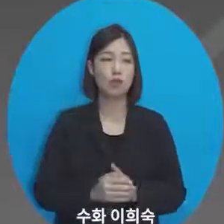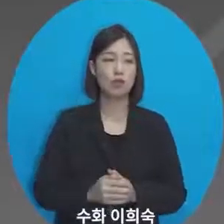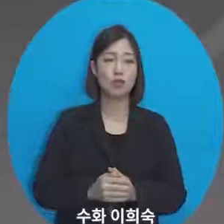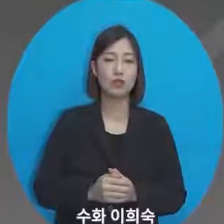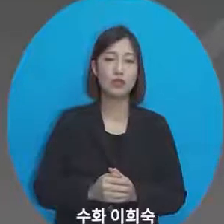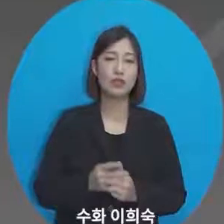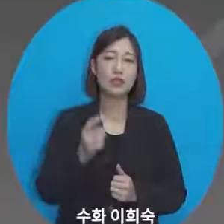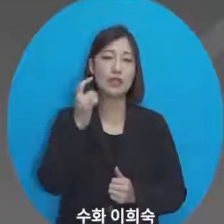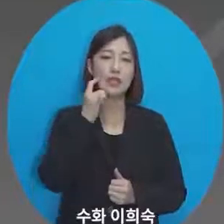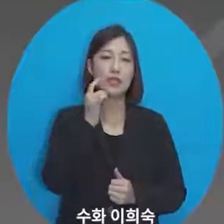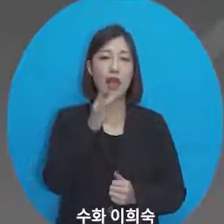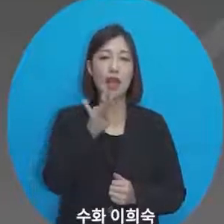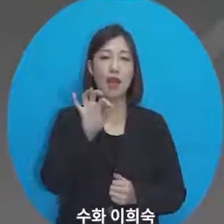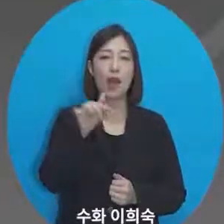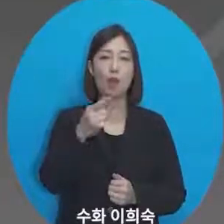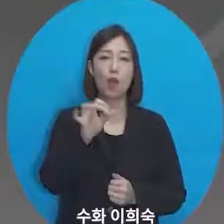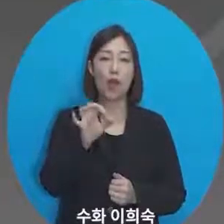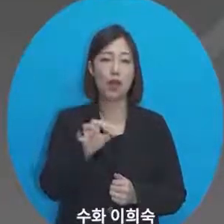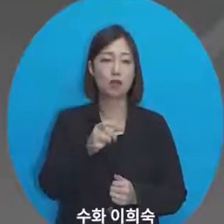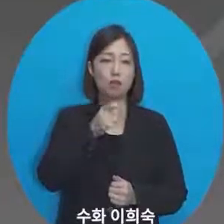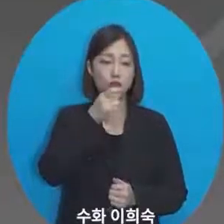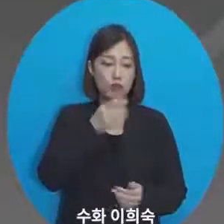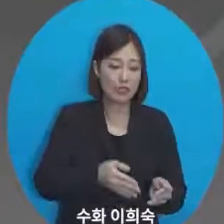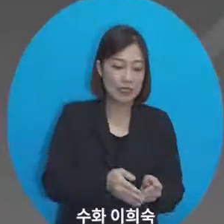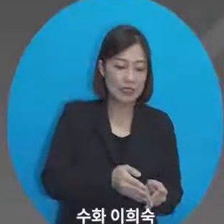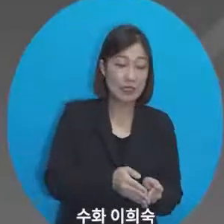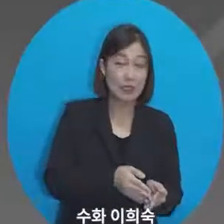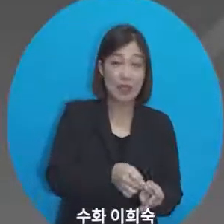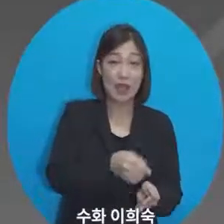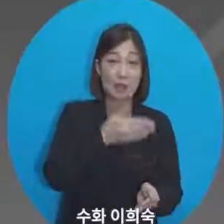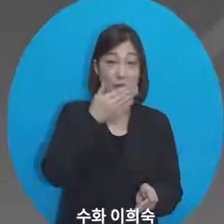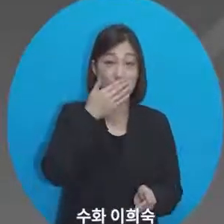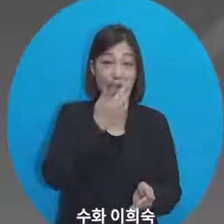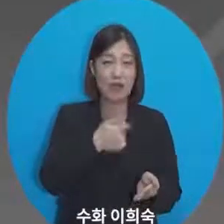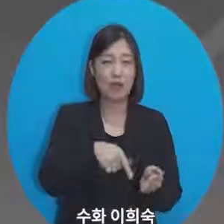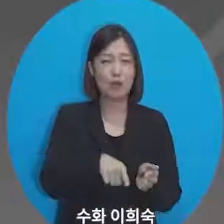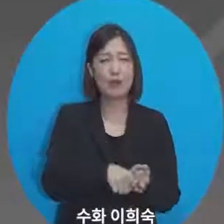만든 설비도 가족 화장실 내에 갖추고 있습니다. 그리고